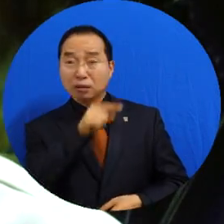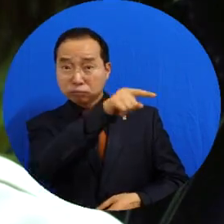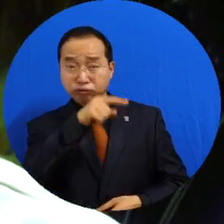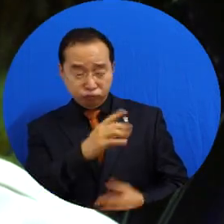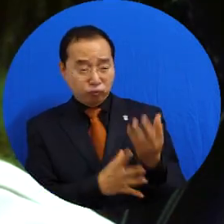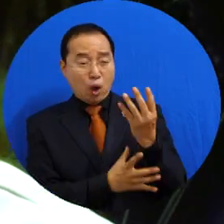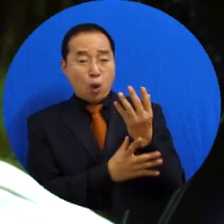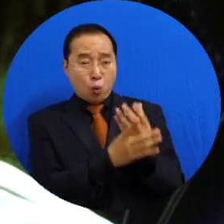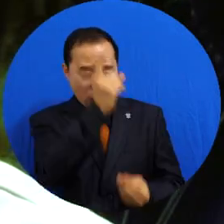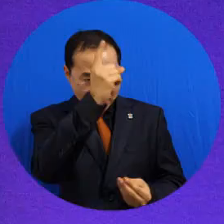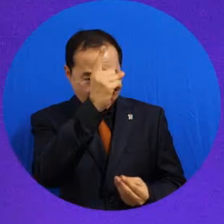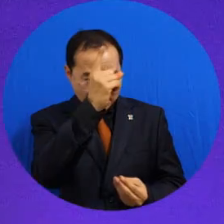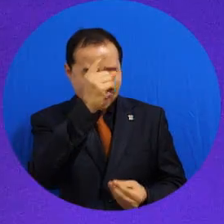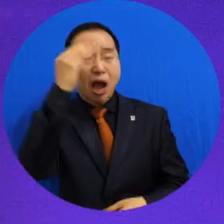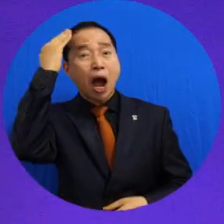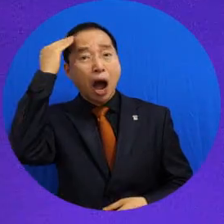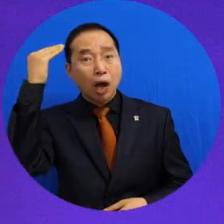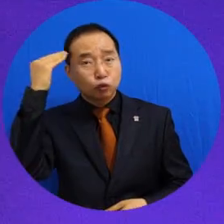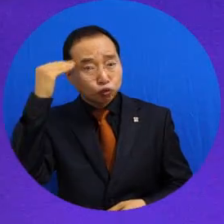한국이